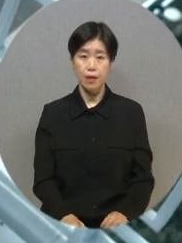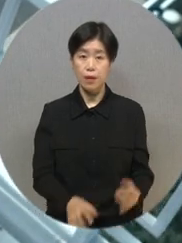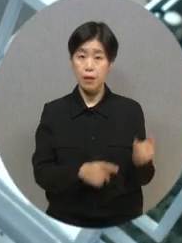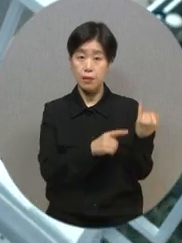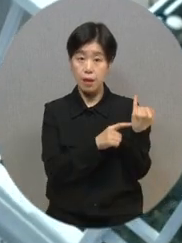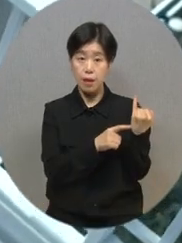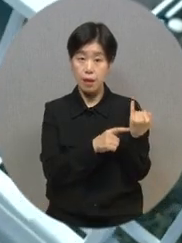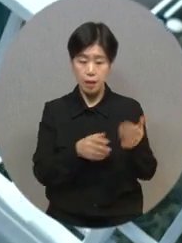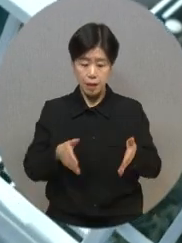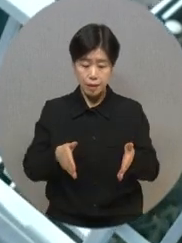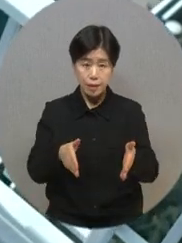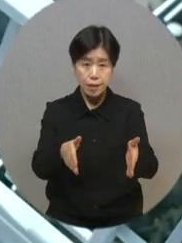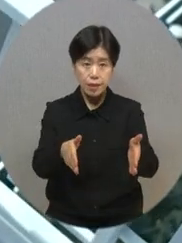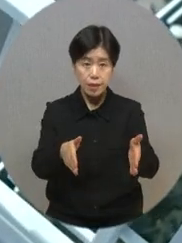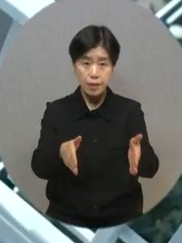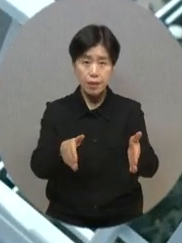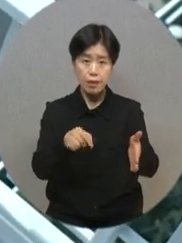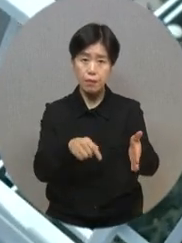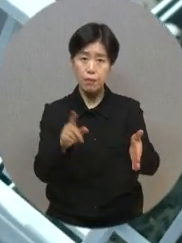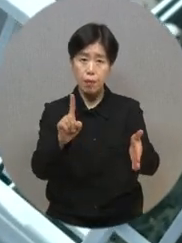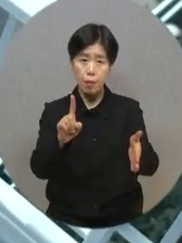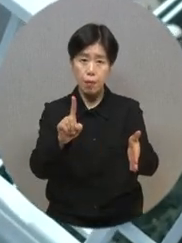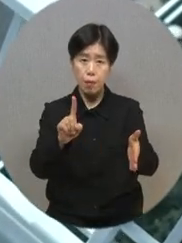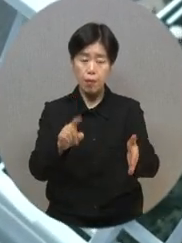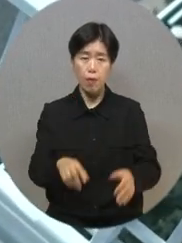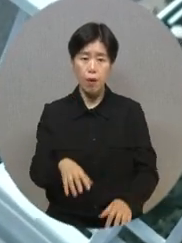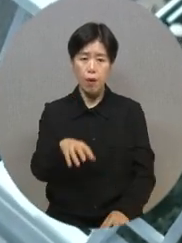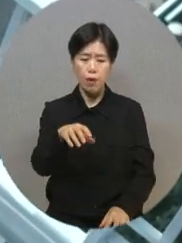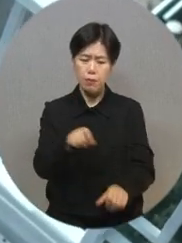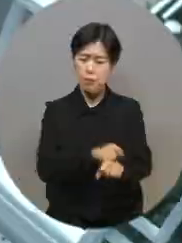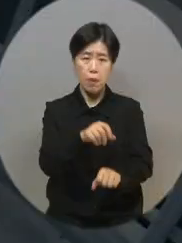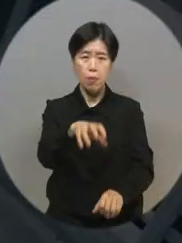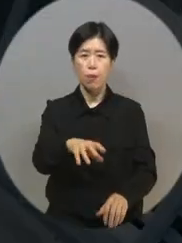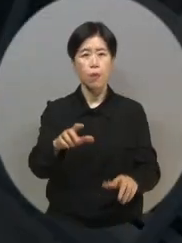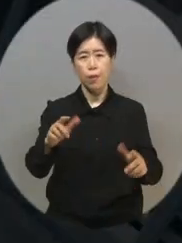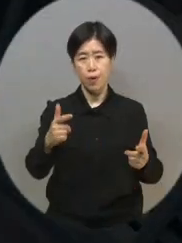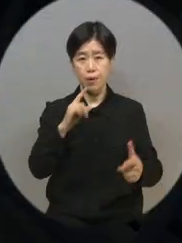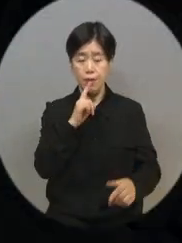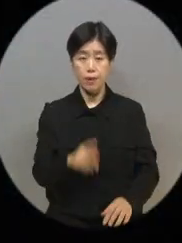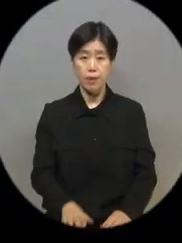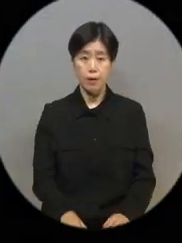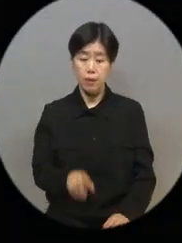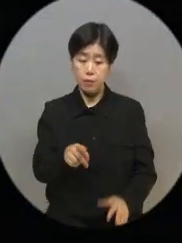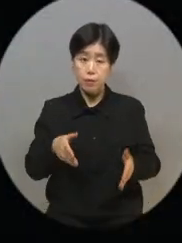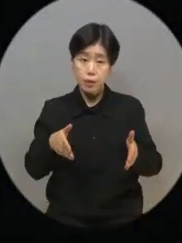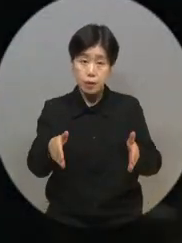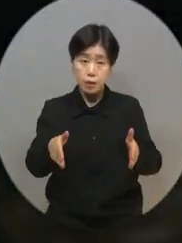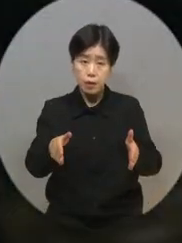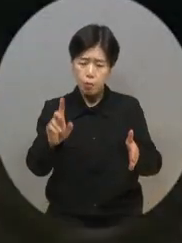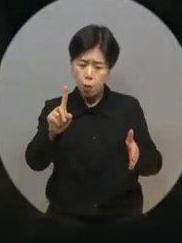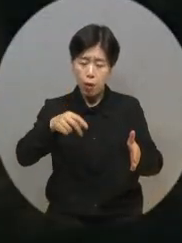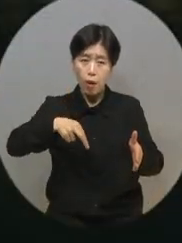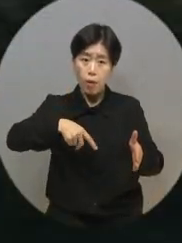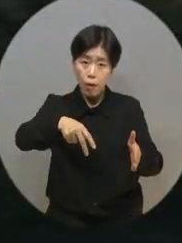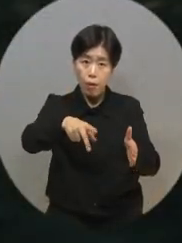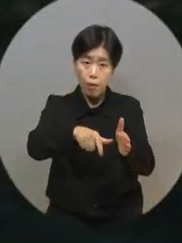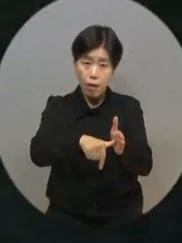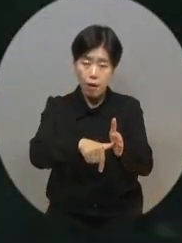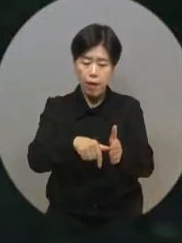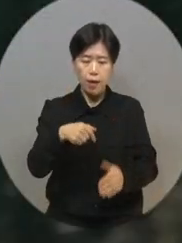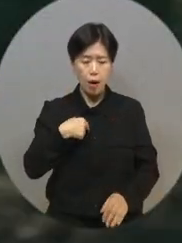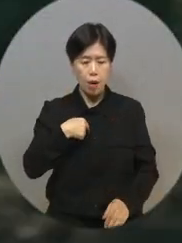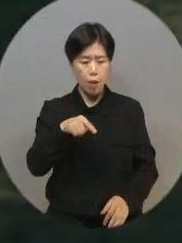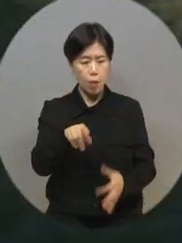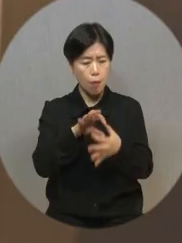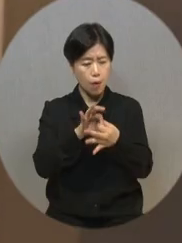길을 하나의 비형성적이고 무형의 공간으로 제시합니다. 우리는 그 길을 걸으며 보이지 않던 기억을